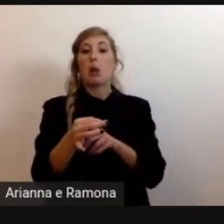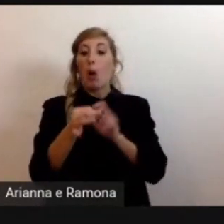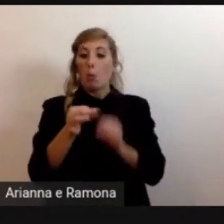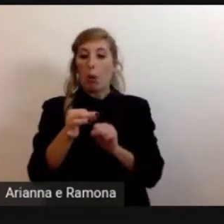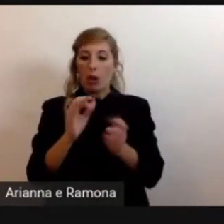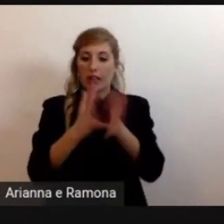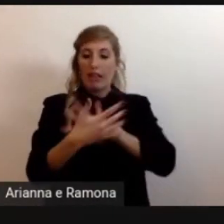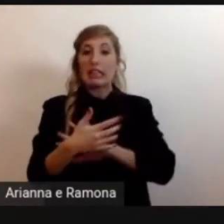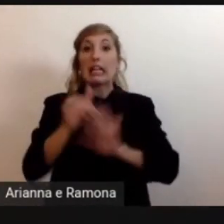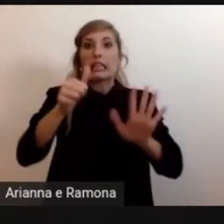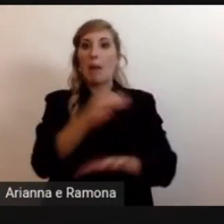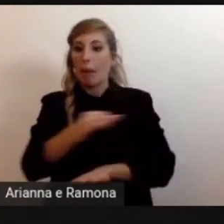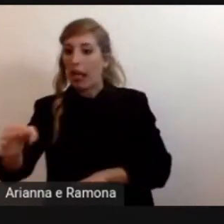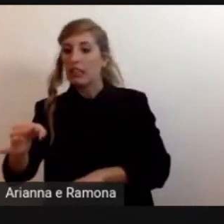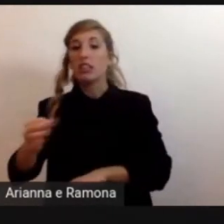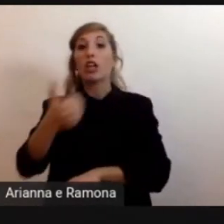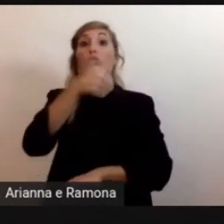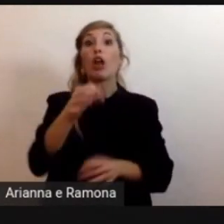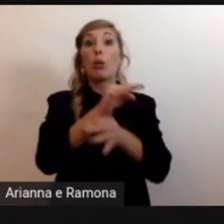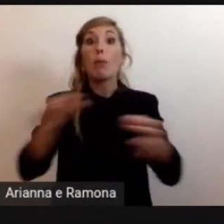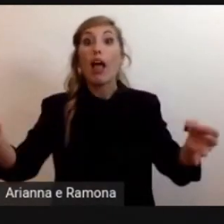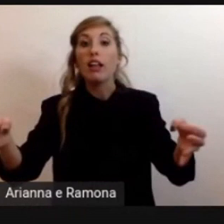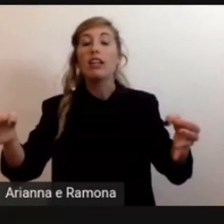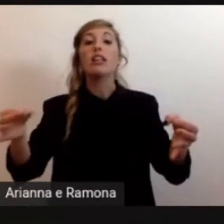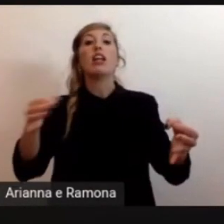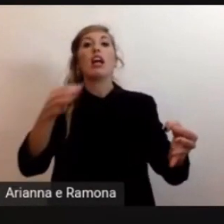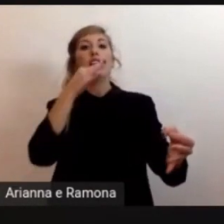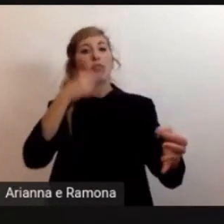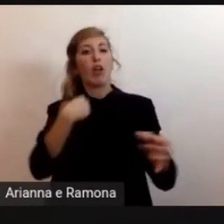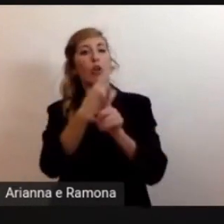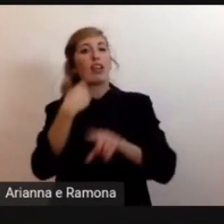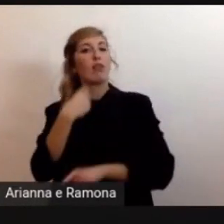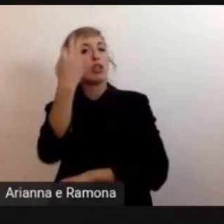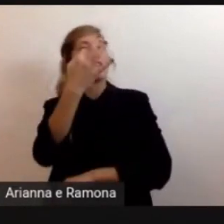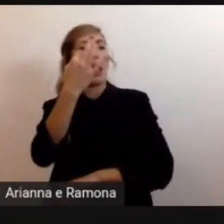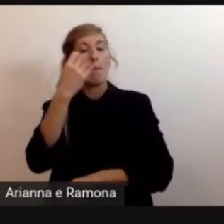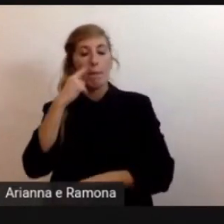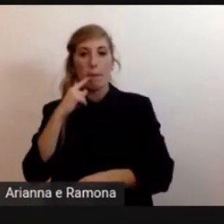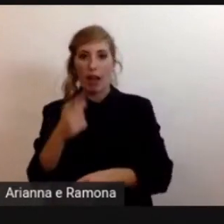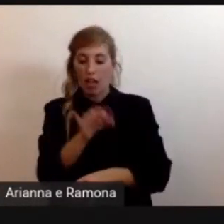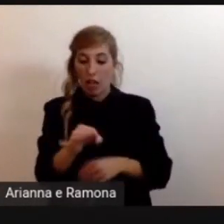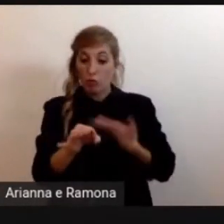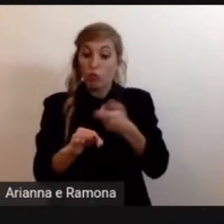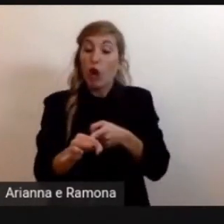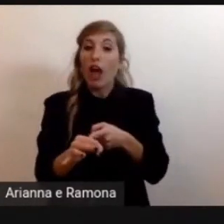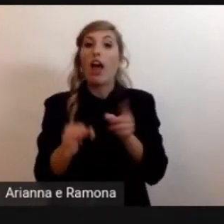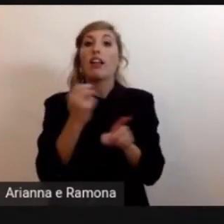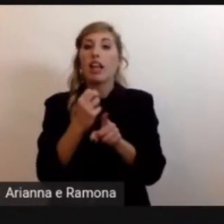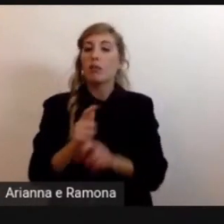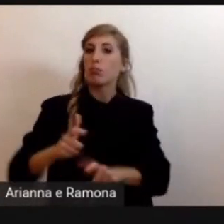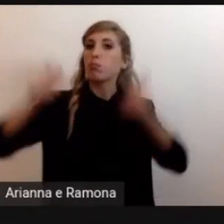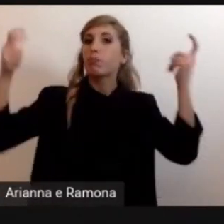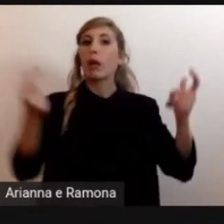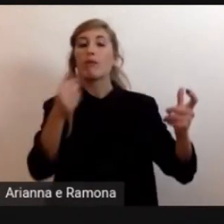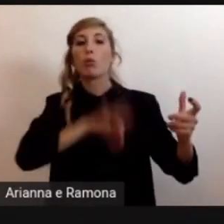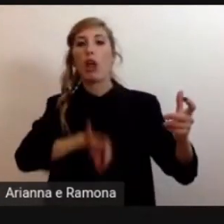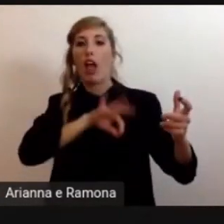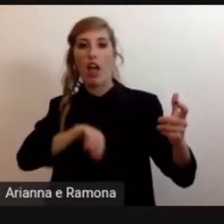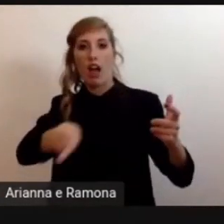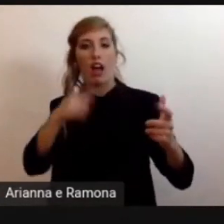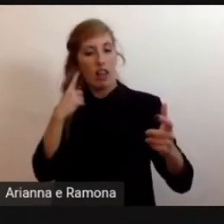per cento pensa che io devo sente fa buttare ciò che ho per affrontare ciò però devo